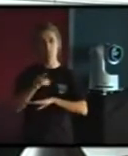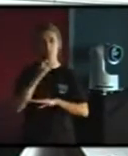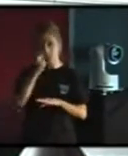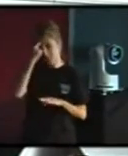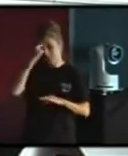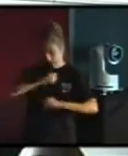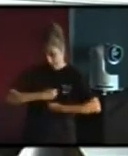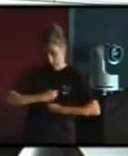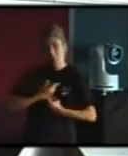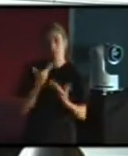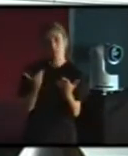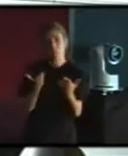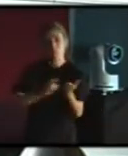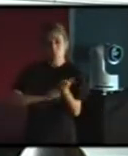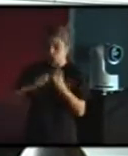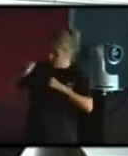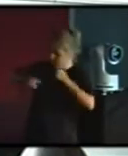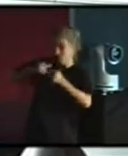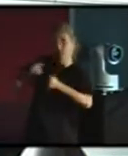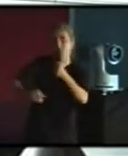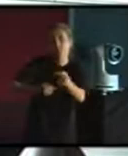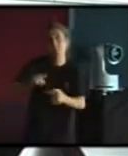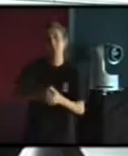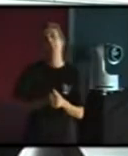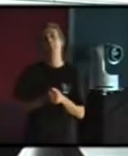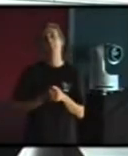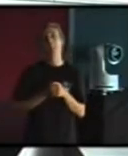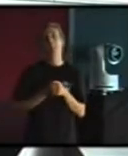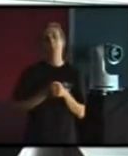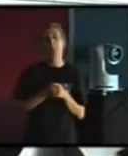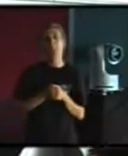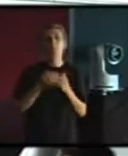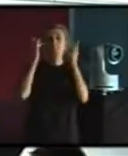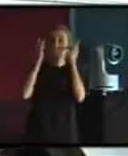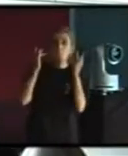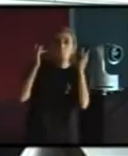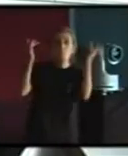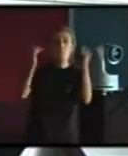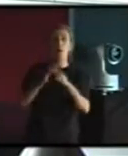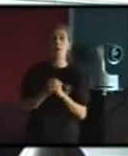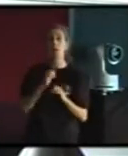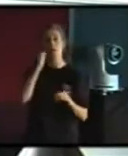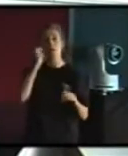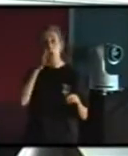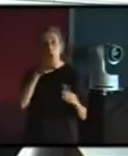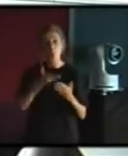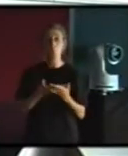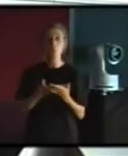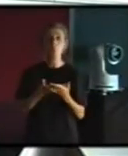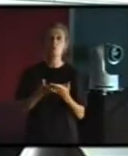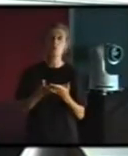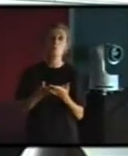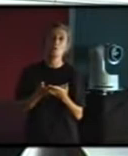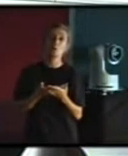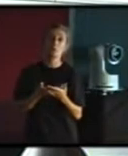évocation phénoménologique, ça évoque un ensemble de phénomènes qui sont d'ordre culturel, qui sont de l'ordre des sens, qui sont un